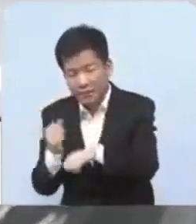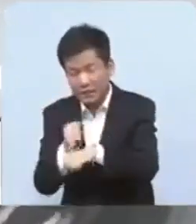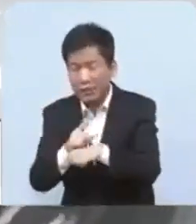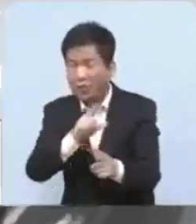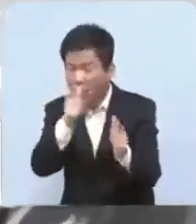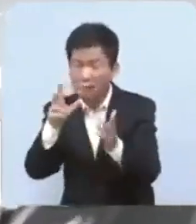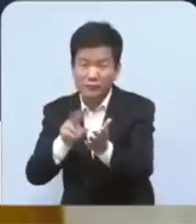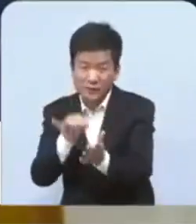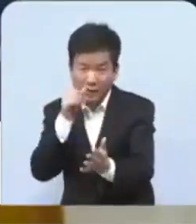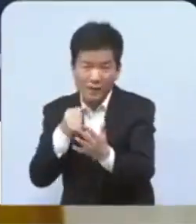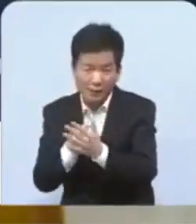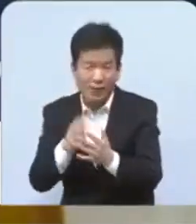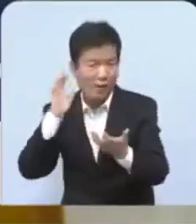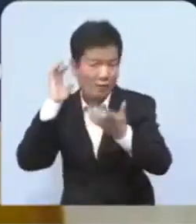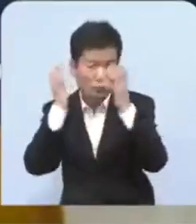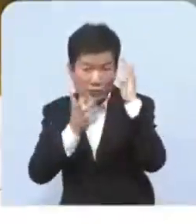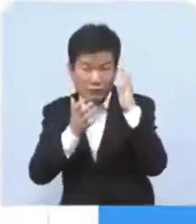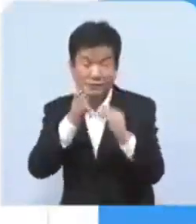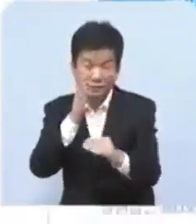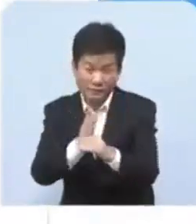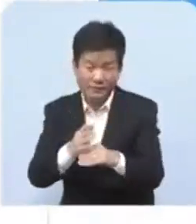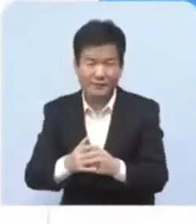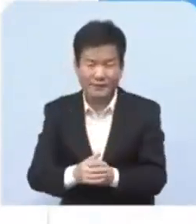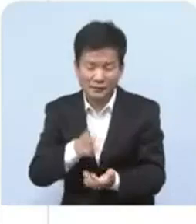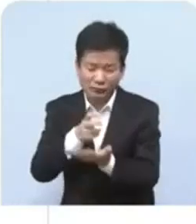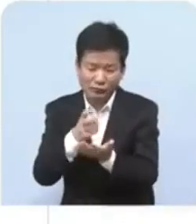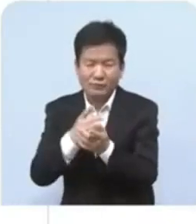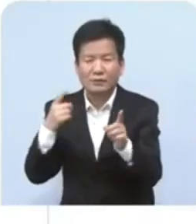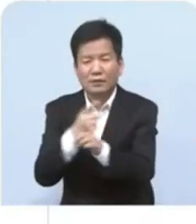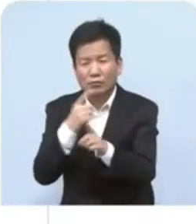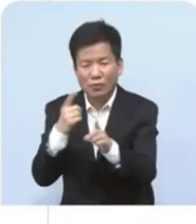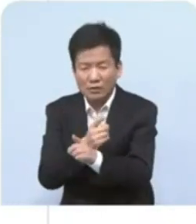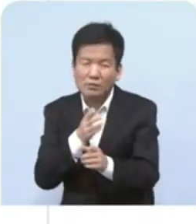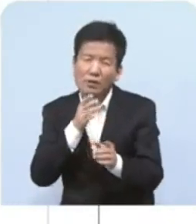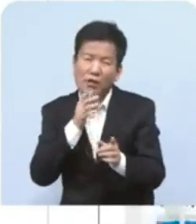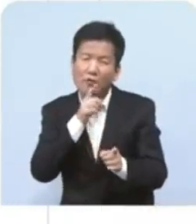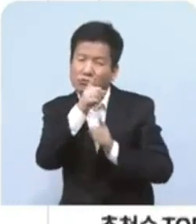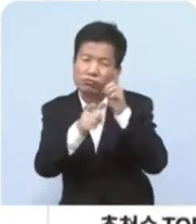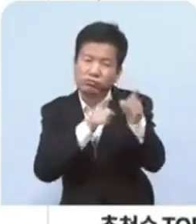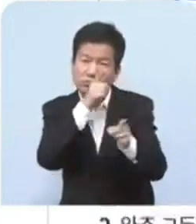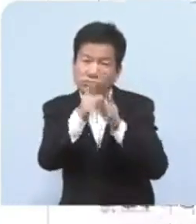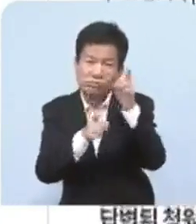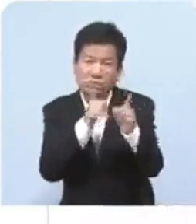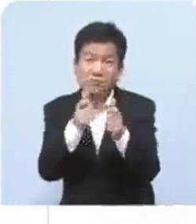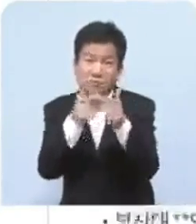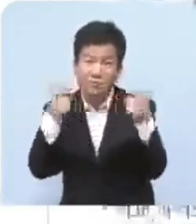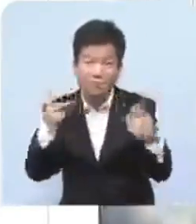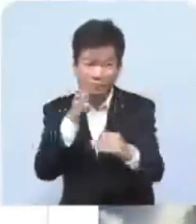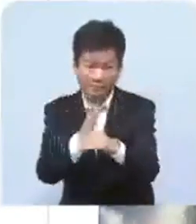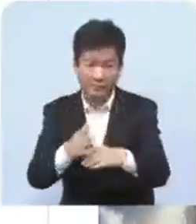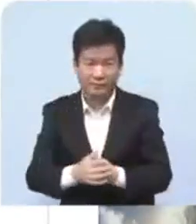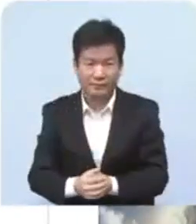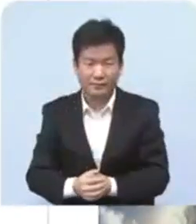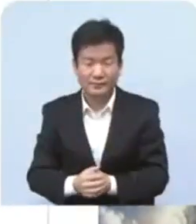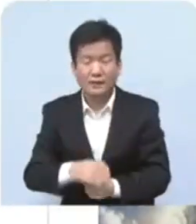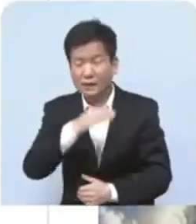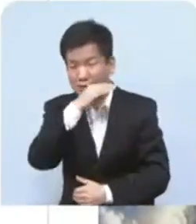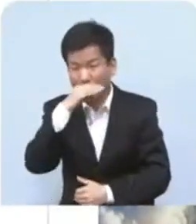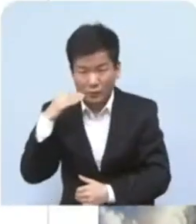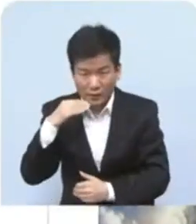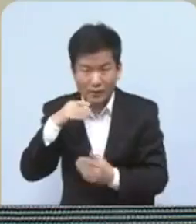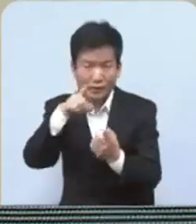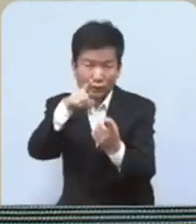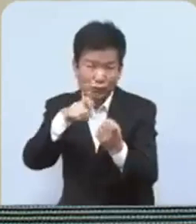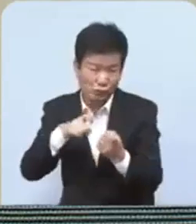변수가 더해져 곳곳이 혼선을 빚으면서 제도 개선을 요구하는 국민 청원까지 등장했습니다. 정상적으로 출고가